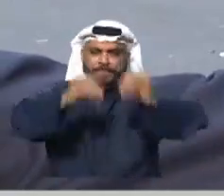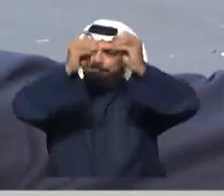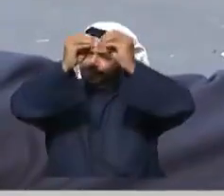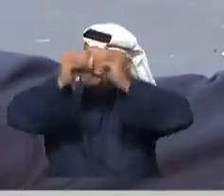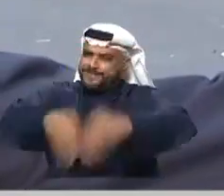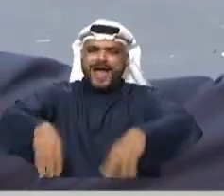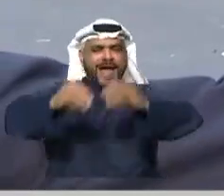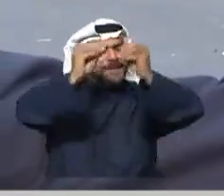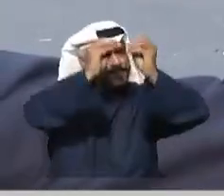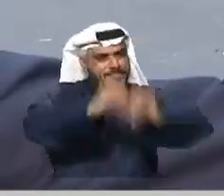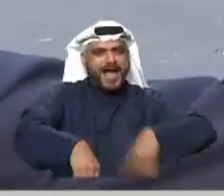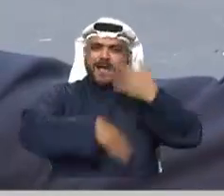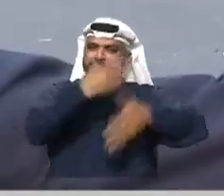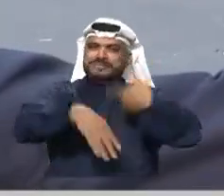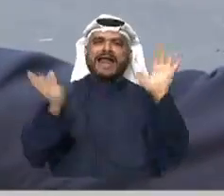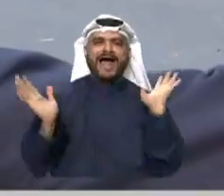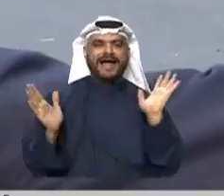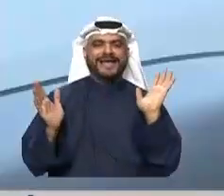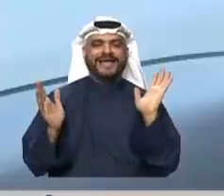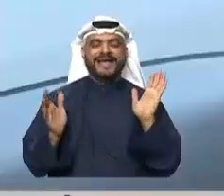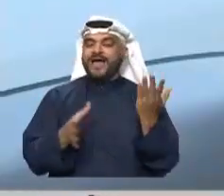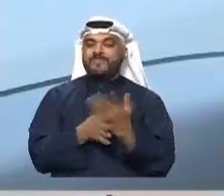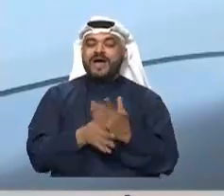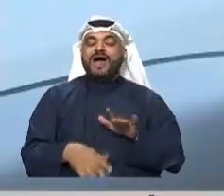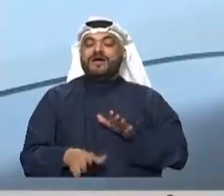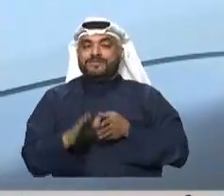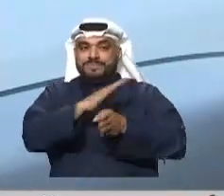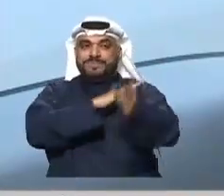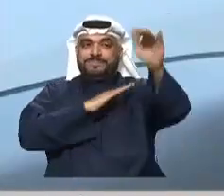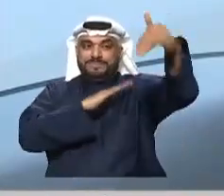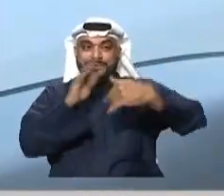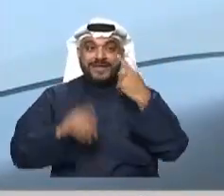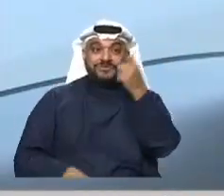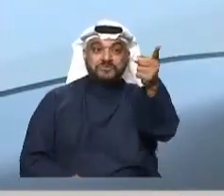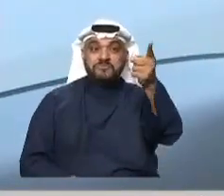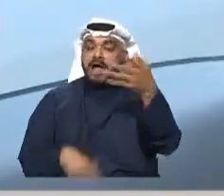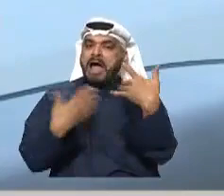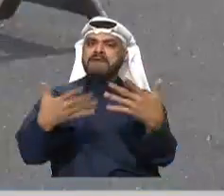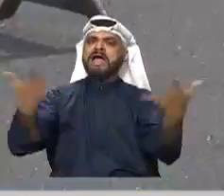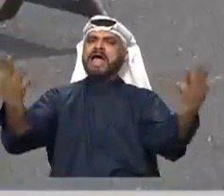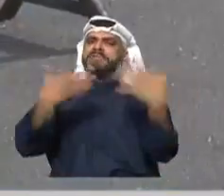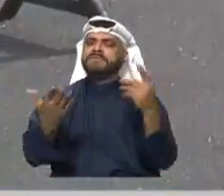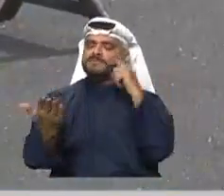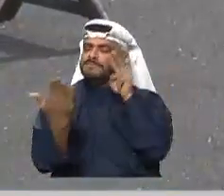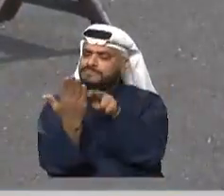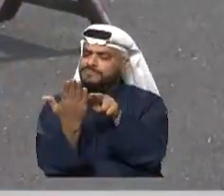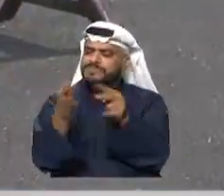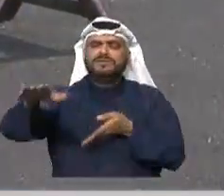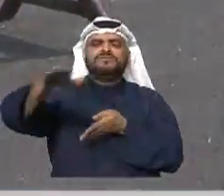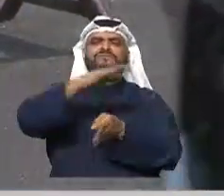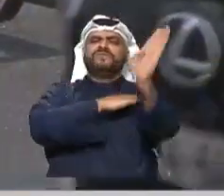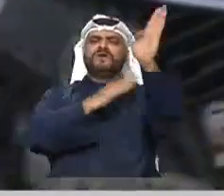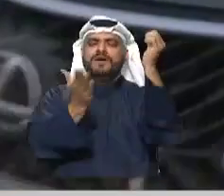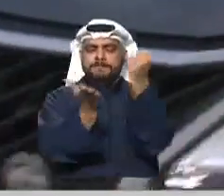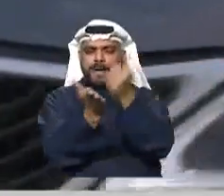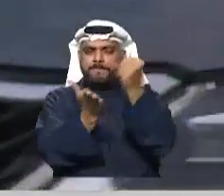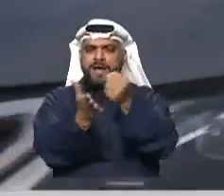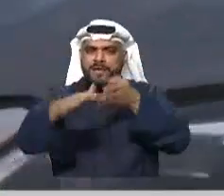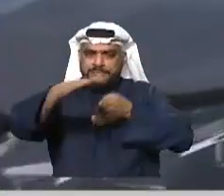لجميع الجمهور ومرتادي المنفذ والمسافرين وتوفير جميع سبل الراحة. نعم.